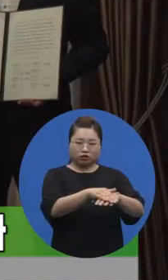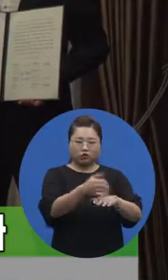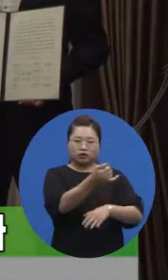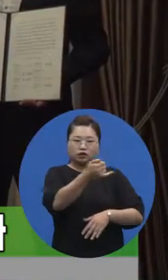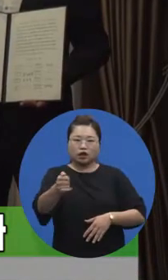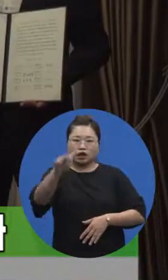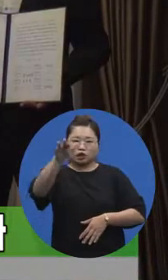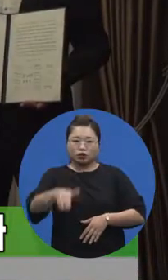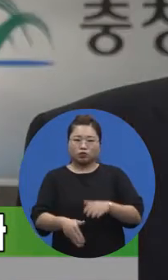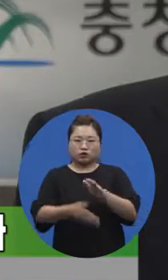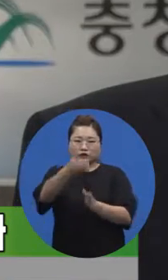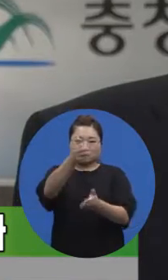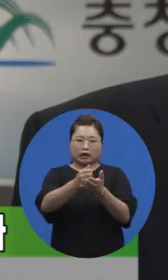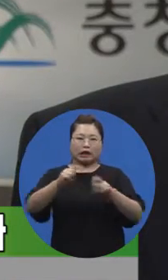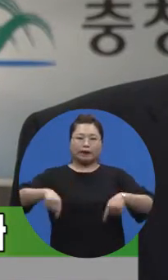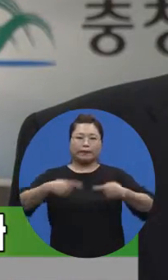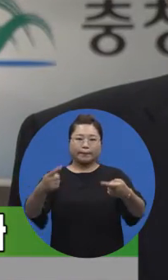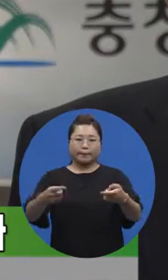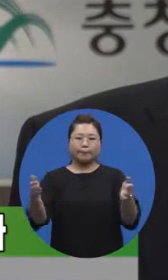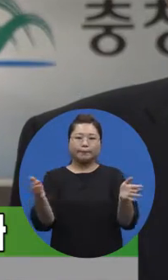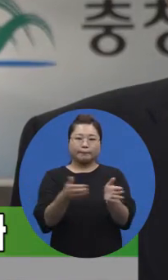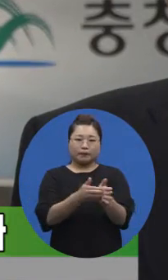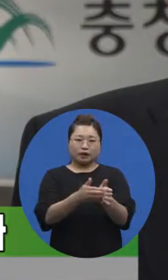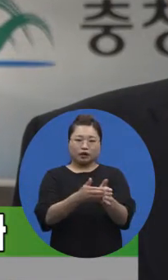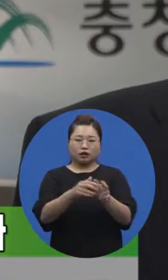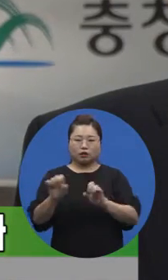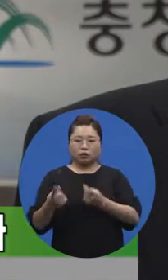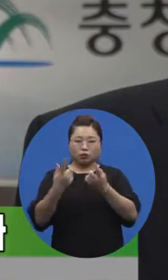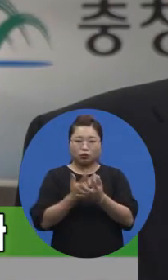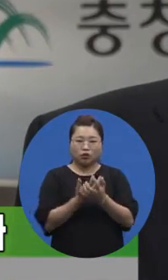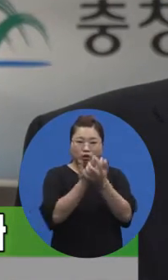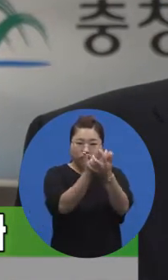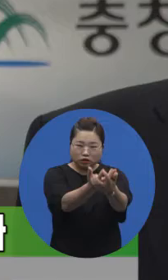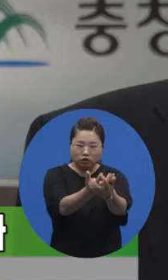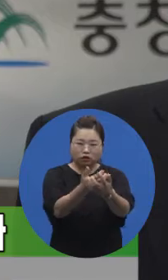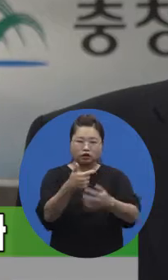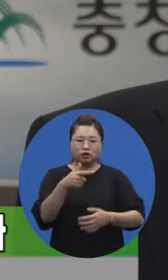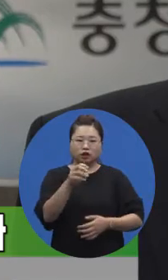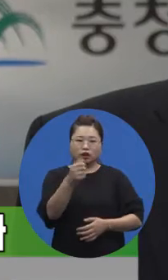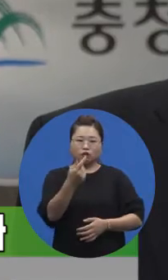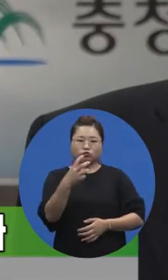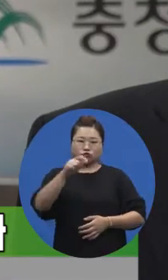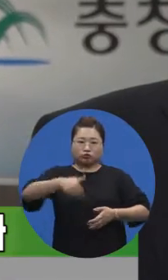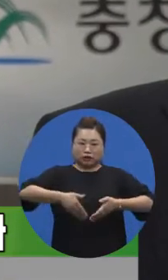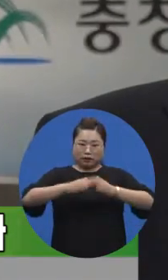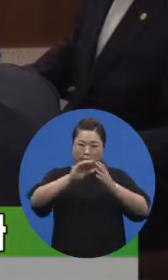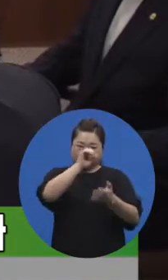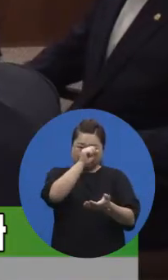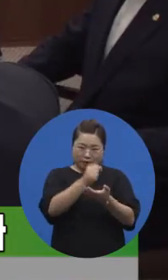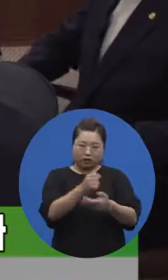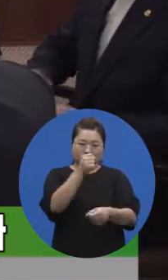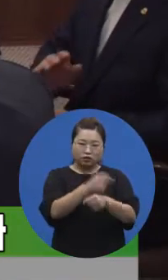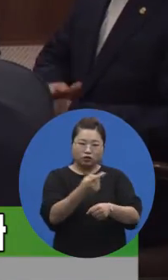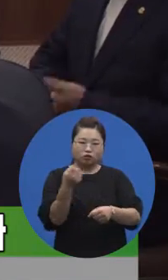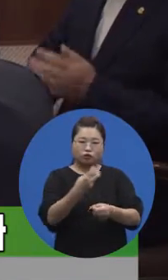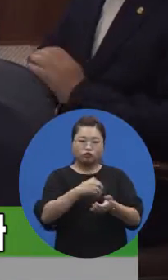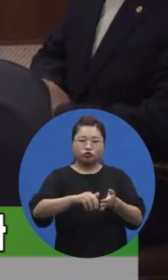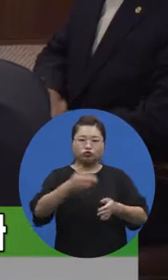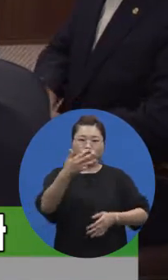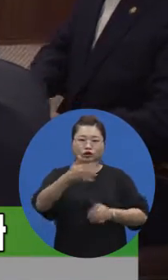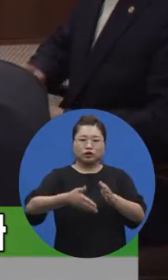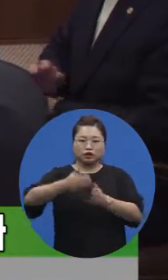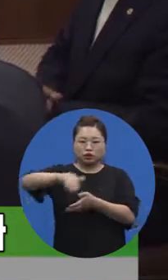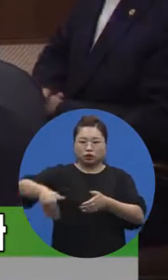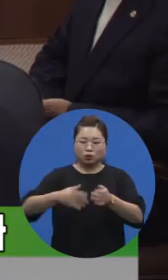대전시장, 이춘희 세종시장 등이 참석했습니다. 공동건의문에는 강호축 개발의 당위성, 강호축 8개